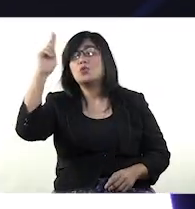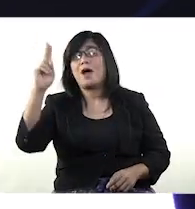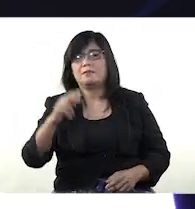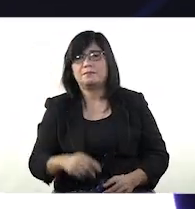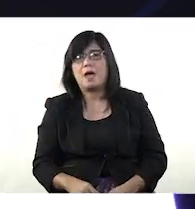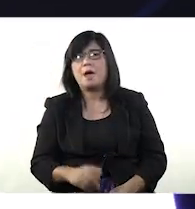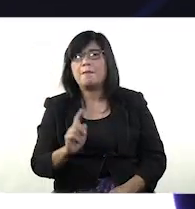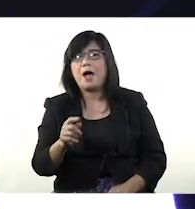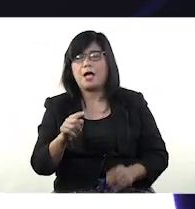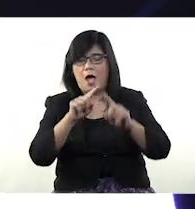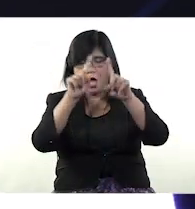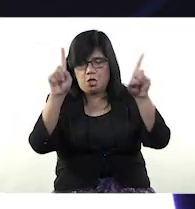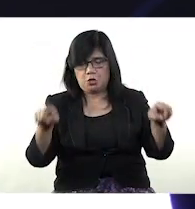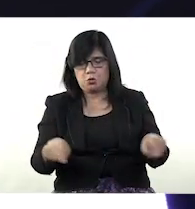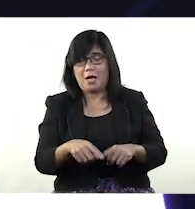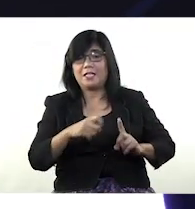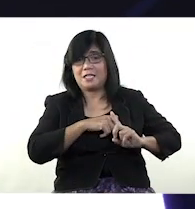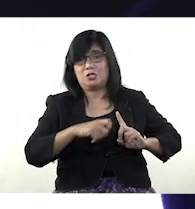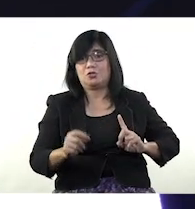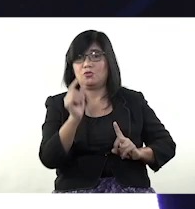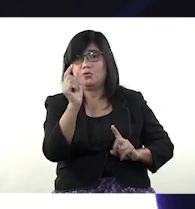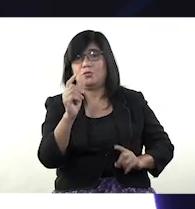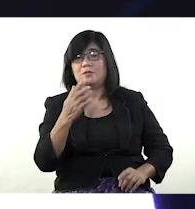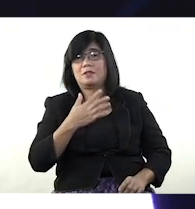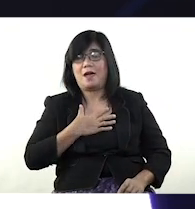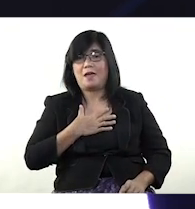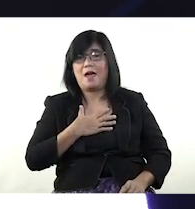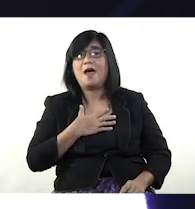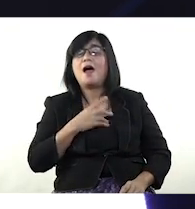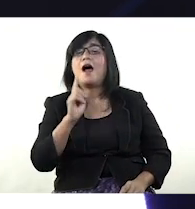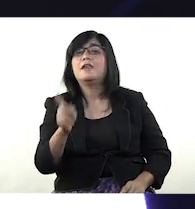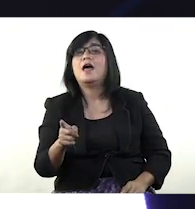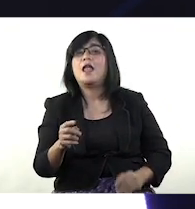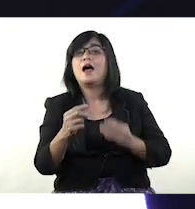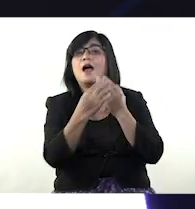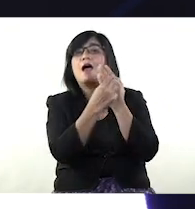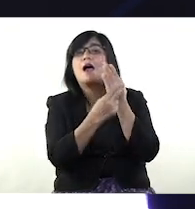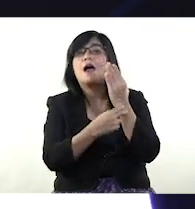Hai maka surat Kristus buat saya ini adalah alkitab